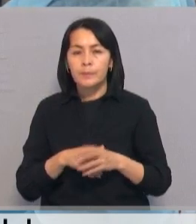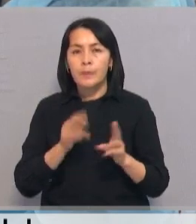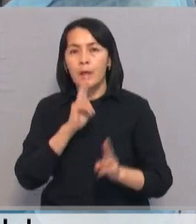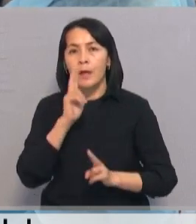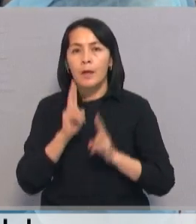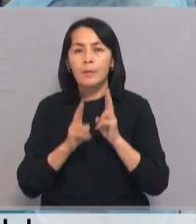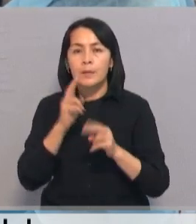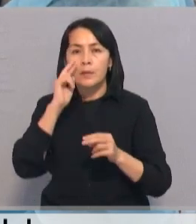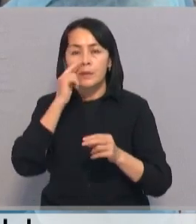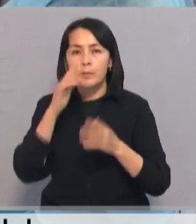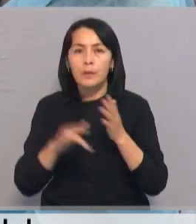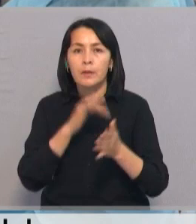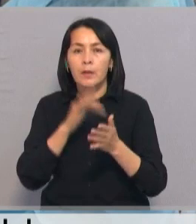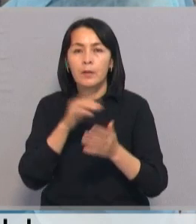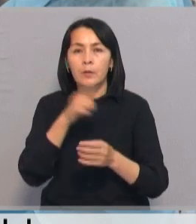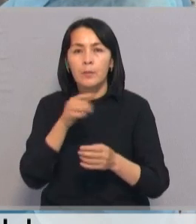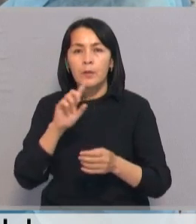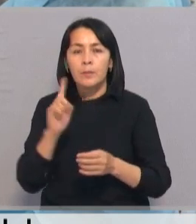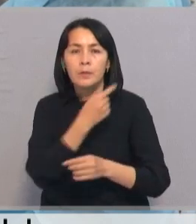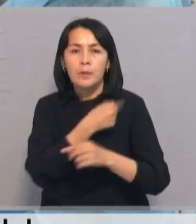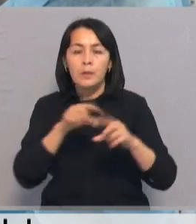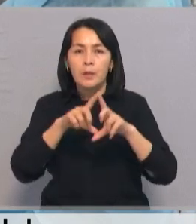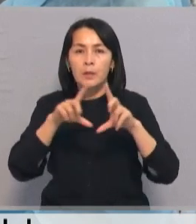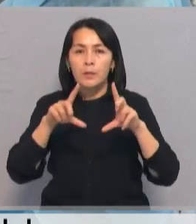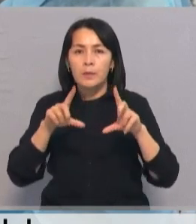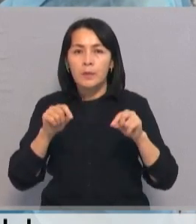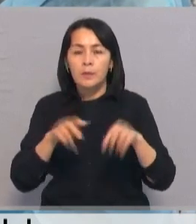Операцияны Шымкент қалалық нөмір 1-ші клиникалық